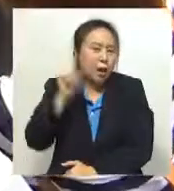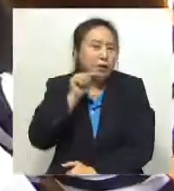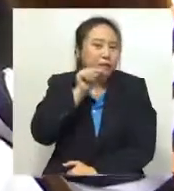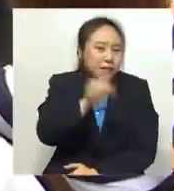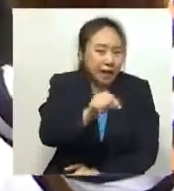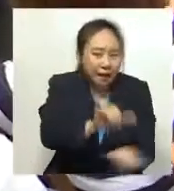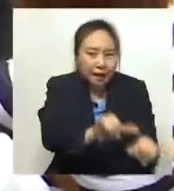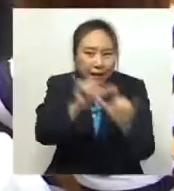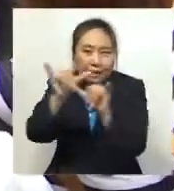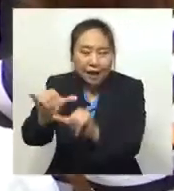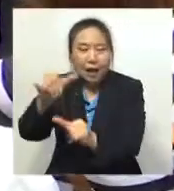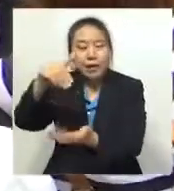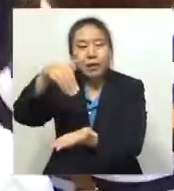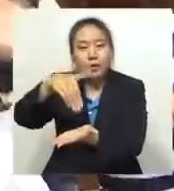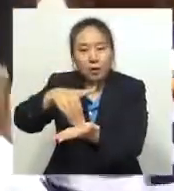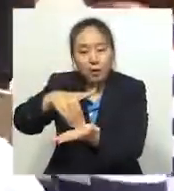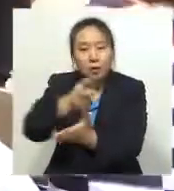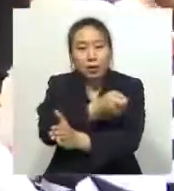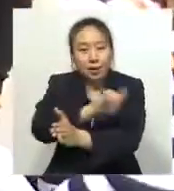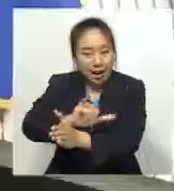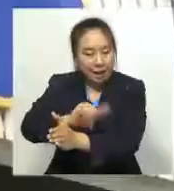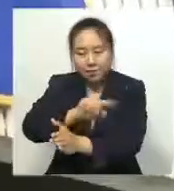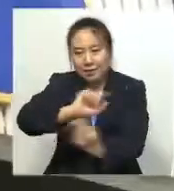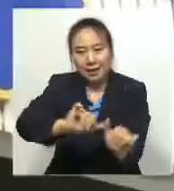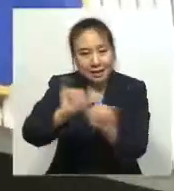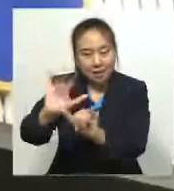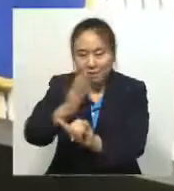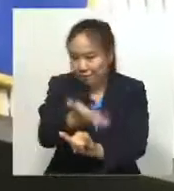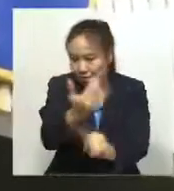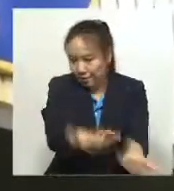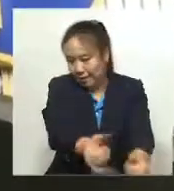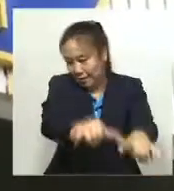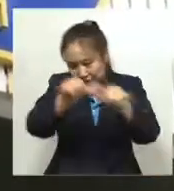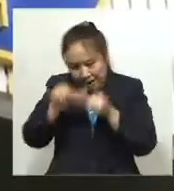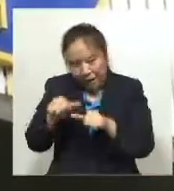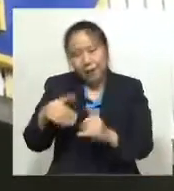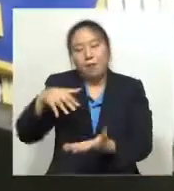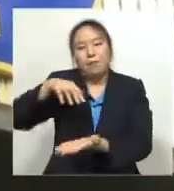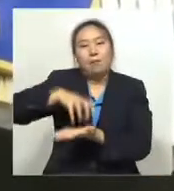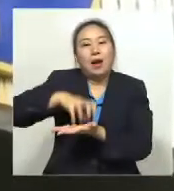ราชการที่กองบังคับการตำรวจภูธรจังหวัดพระนครศรีอยุธยาขณะที่ผลตรวจสอบท